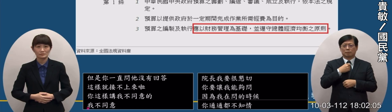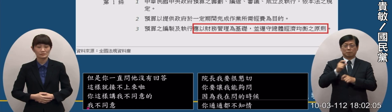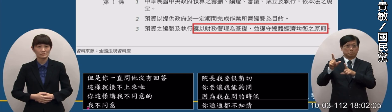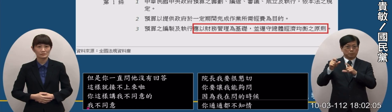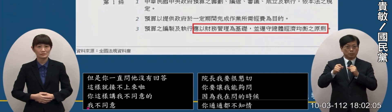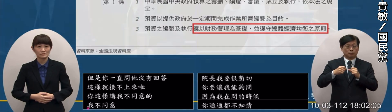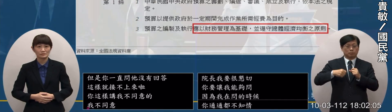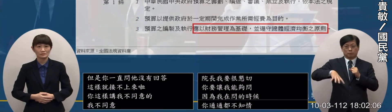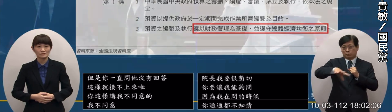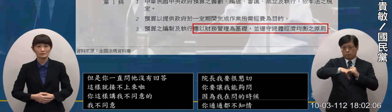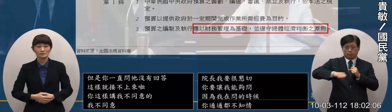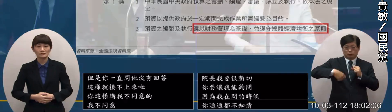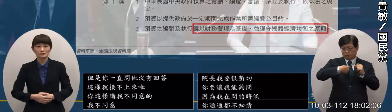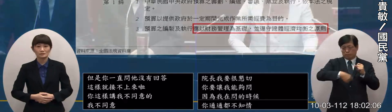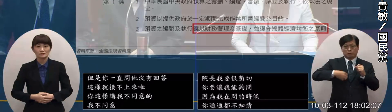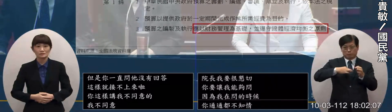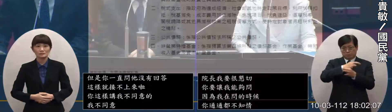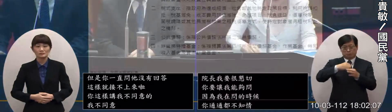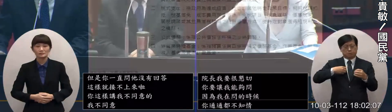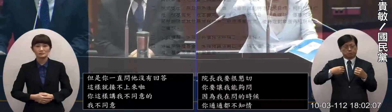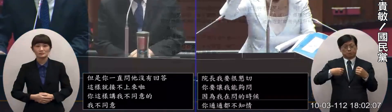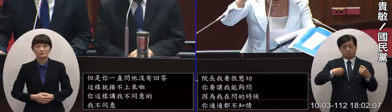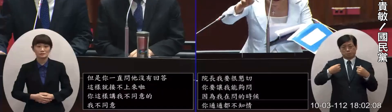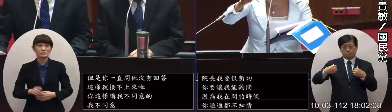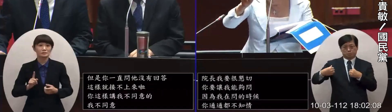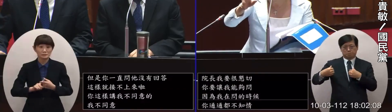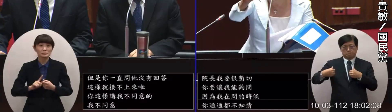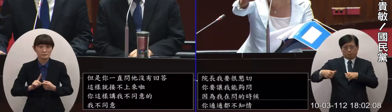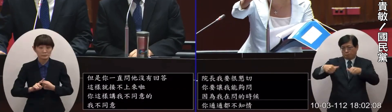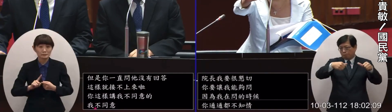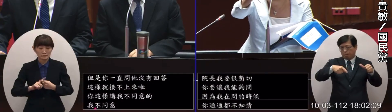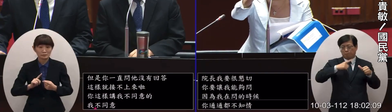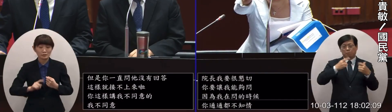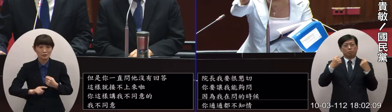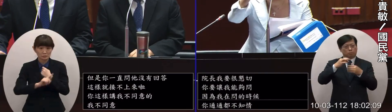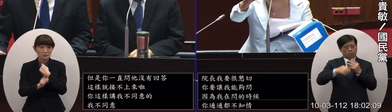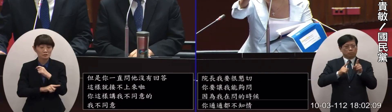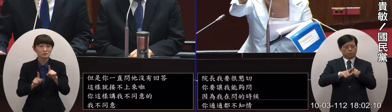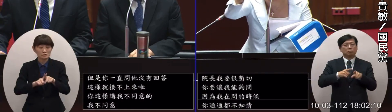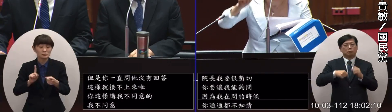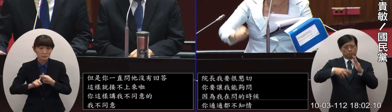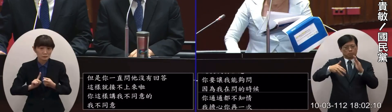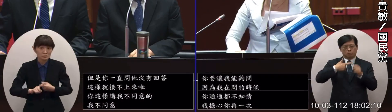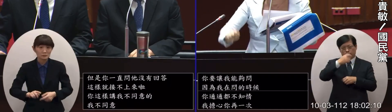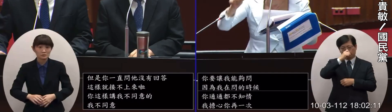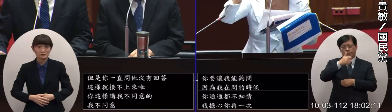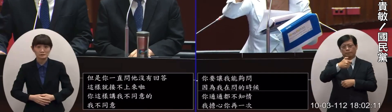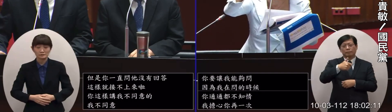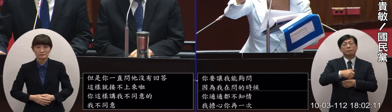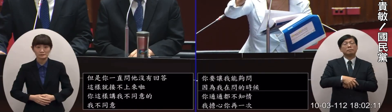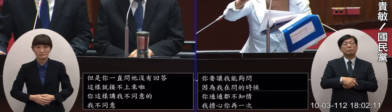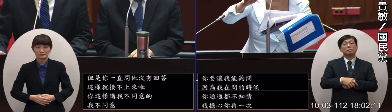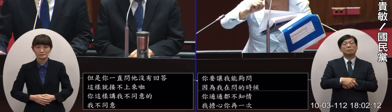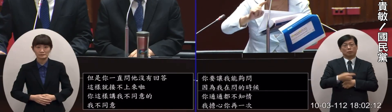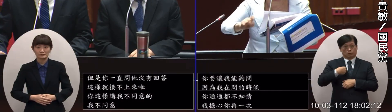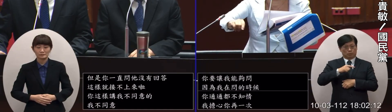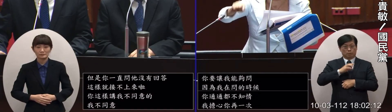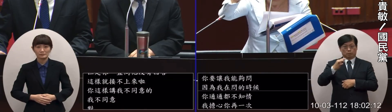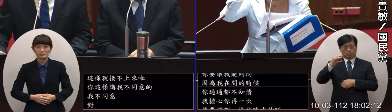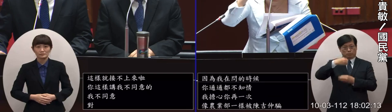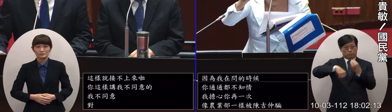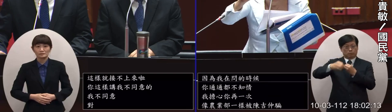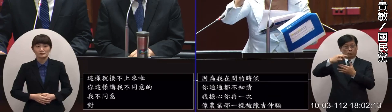守总体经济均衡的原则嘛。 对， 我们的、 就是、这样 对，很好，院长，谢谢你。我们的财政纪律法也